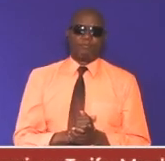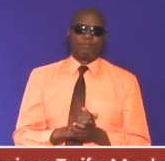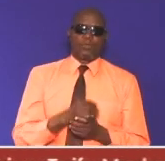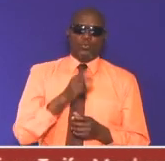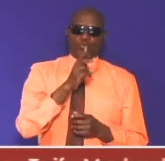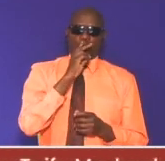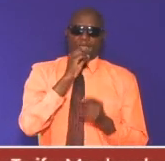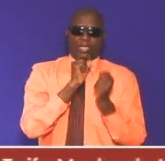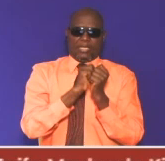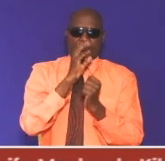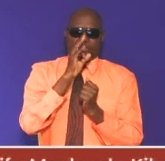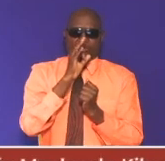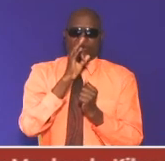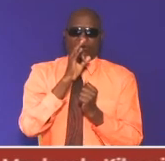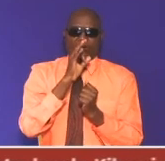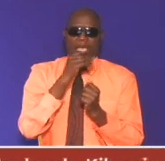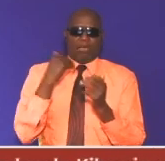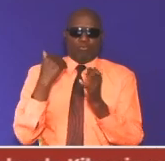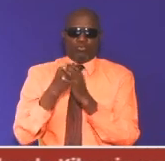2013 up to Arusamwa